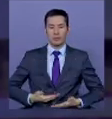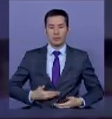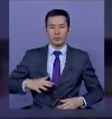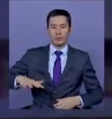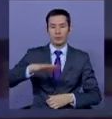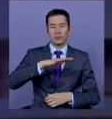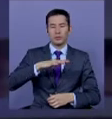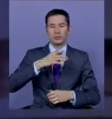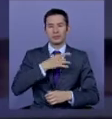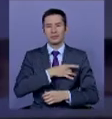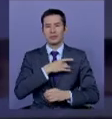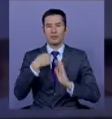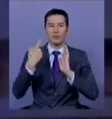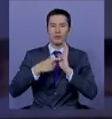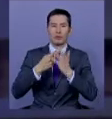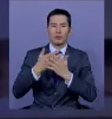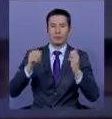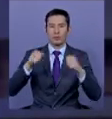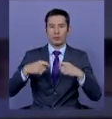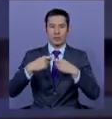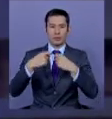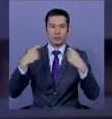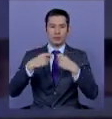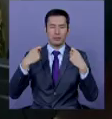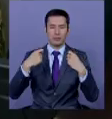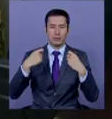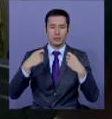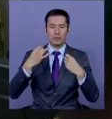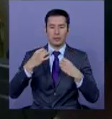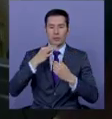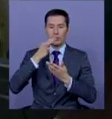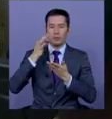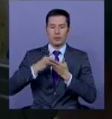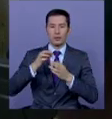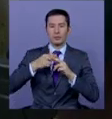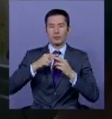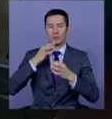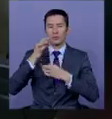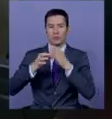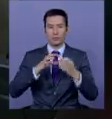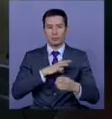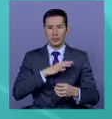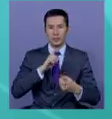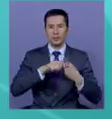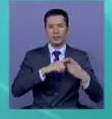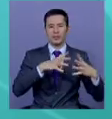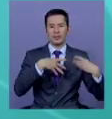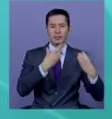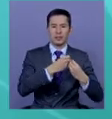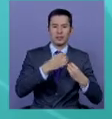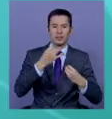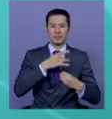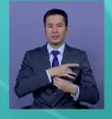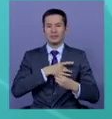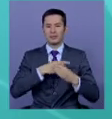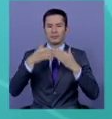алаңдатқан мәселелерді ашық айтып, толғандырған сауалдарға жауап алды. Өңірде жеке отбасылық жағдайдан бастап, күллі жұртшылықты алаңдатқан